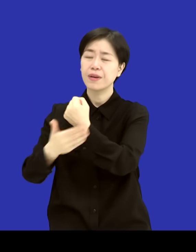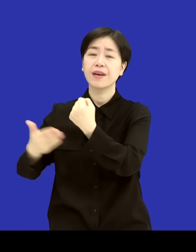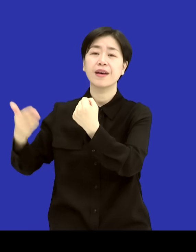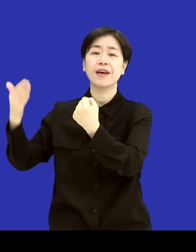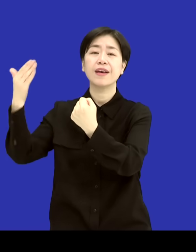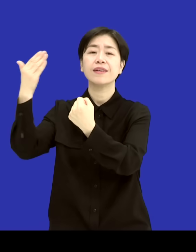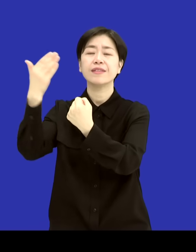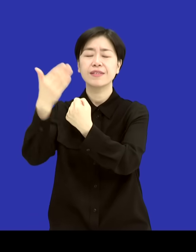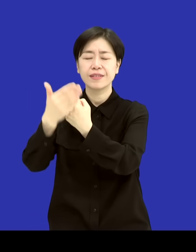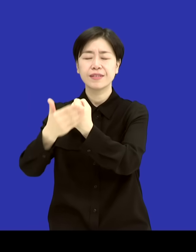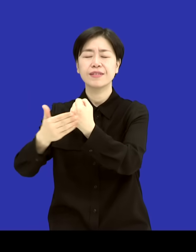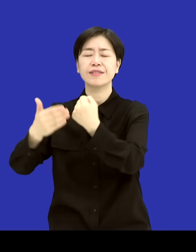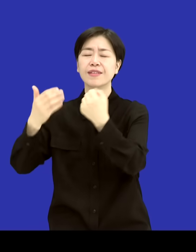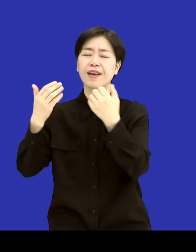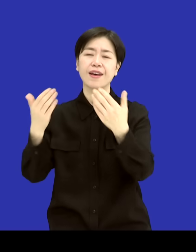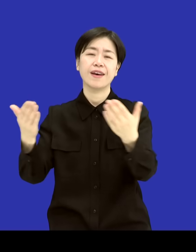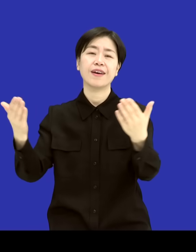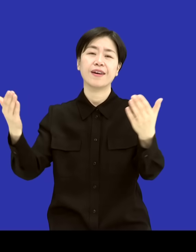하나님의